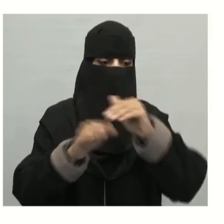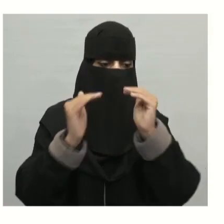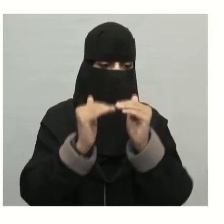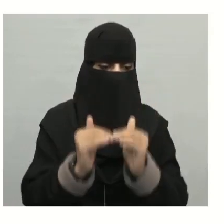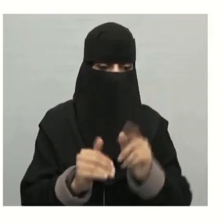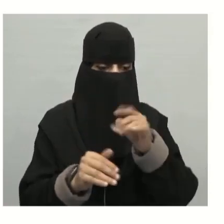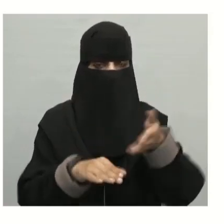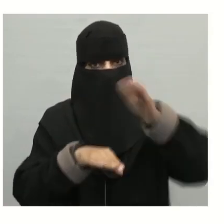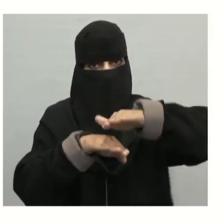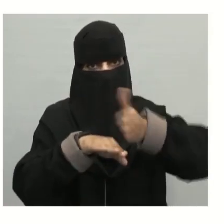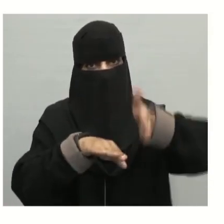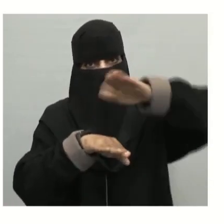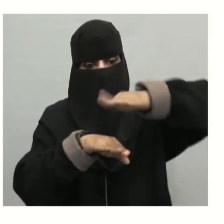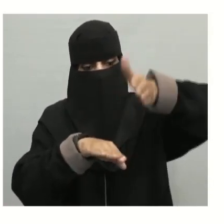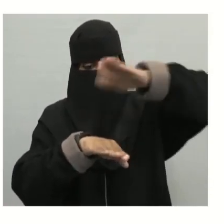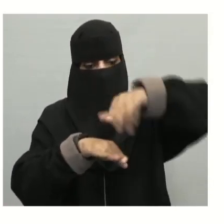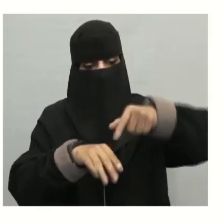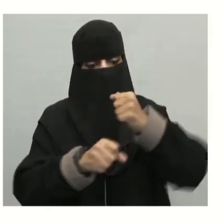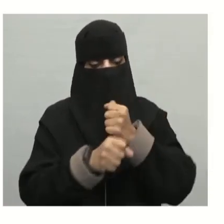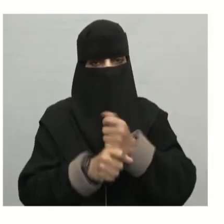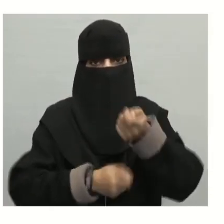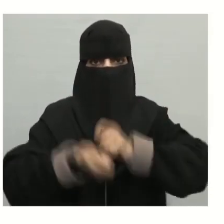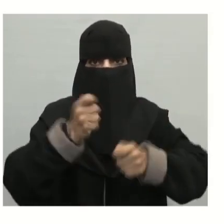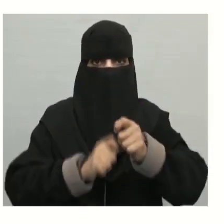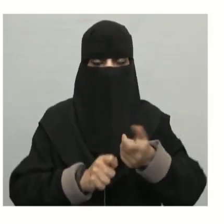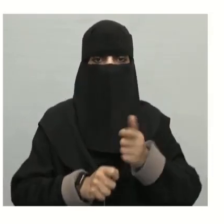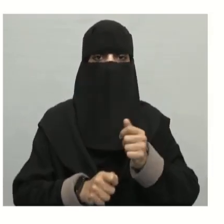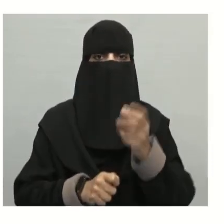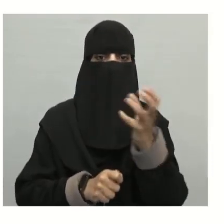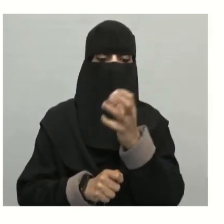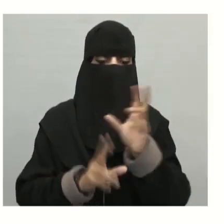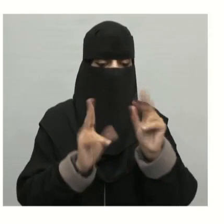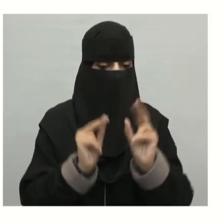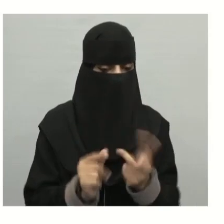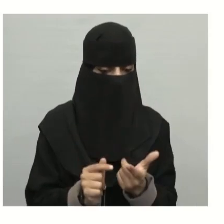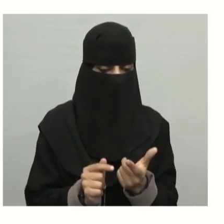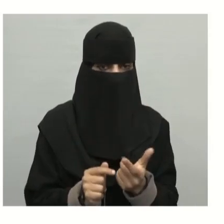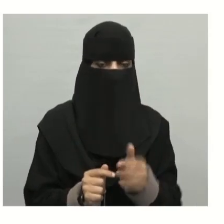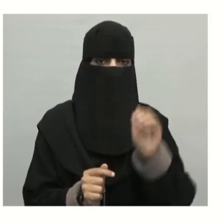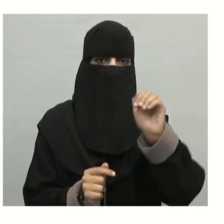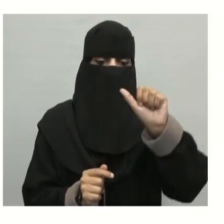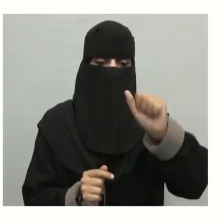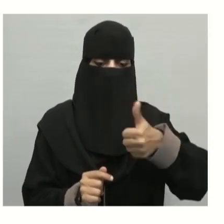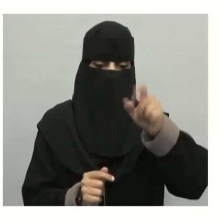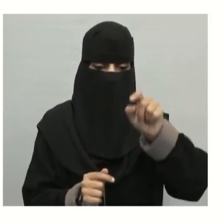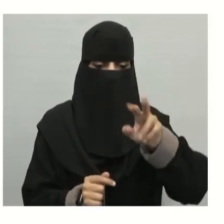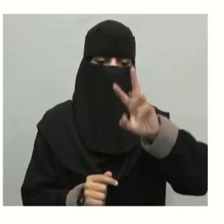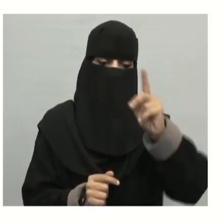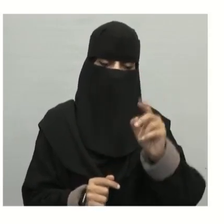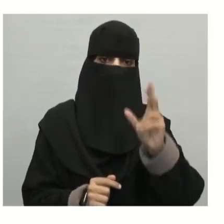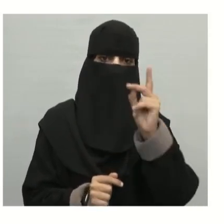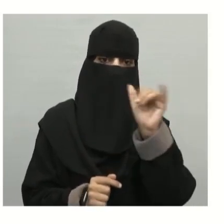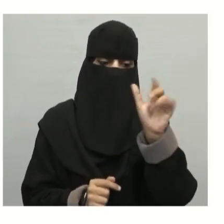الواحده فوق الاخرى فتقوم بتكوين صخور من الامثله عليها الغضار الحجر الطيني الحجر